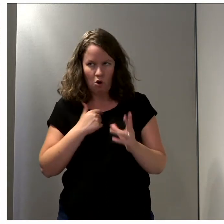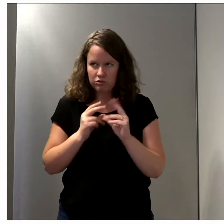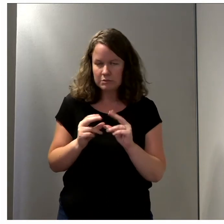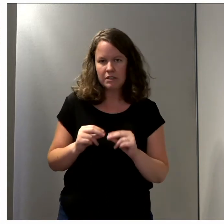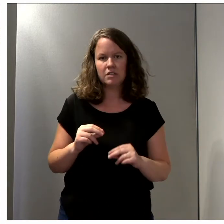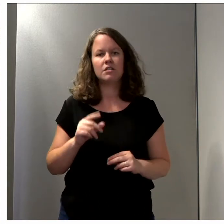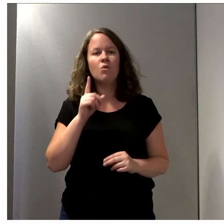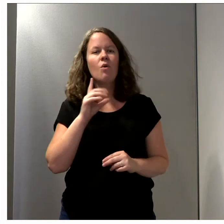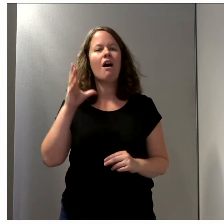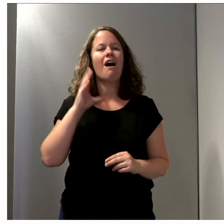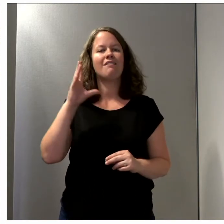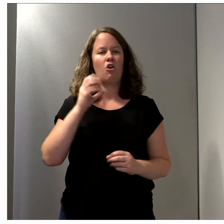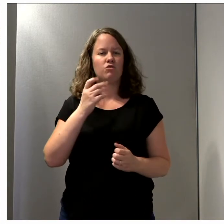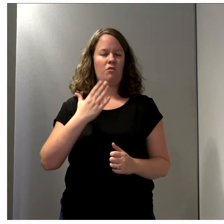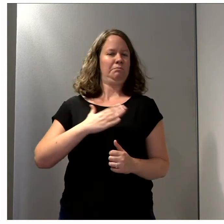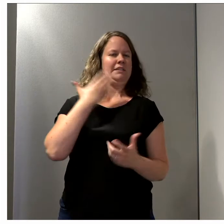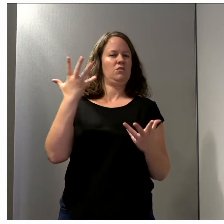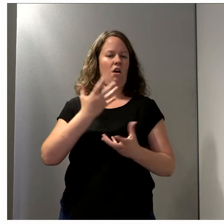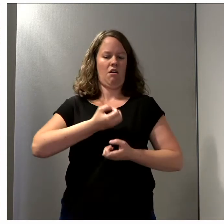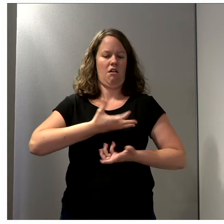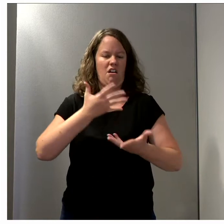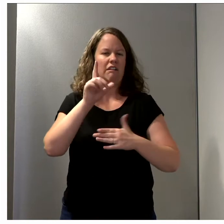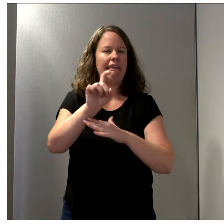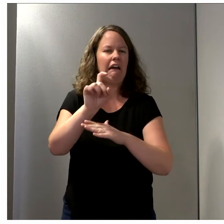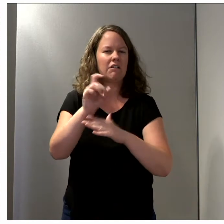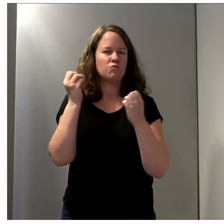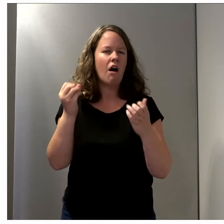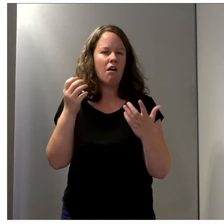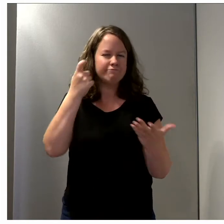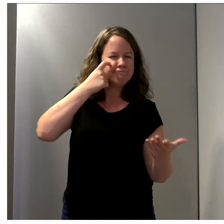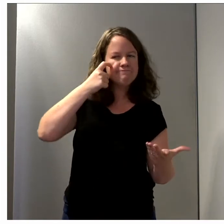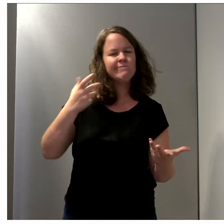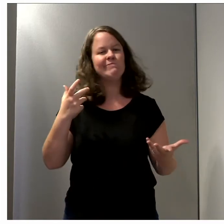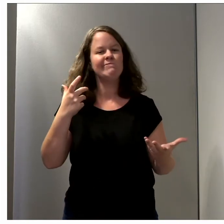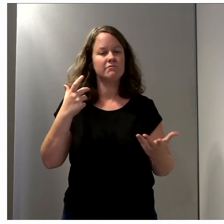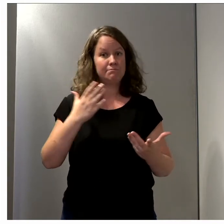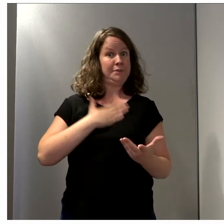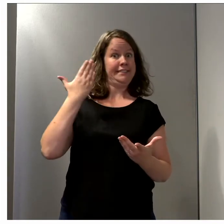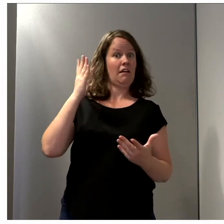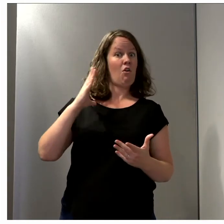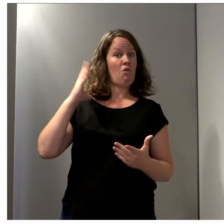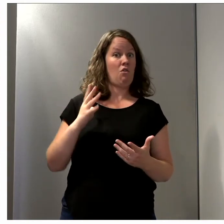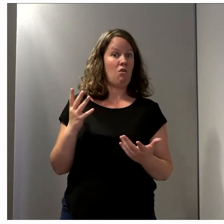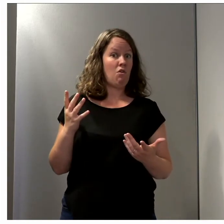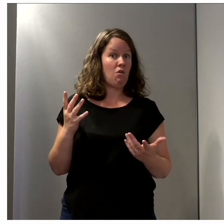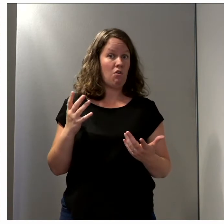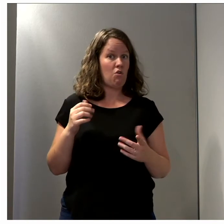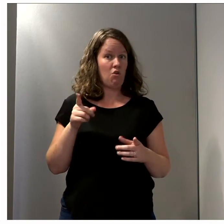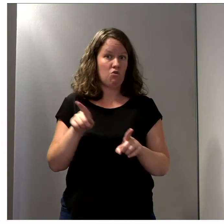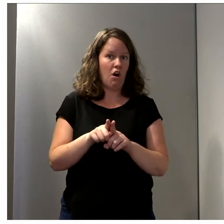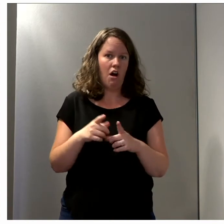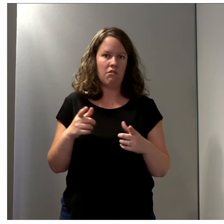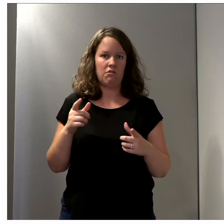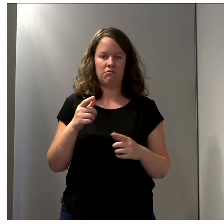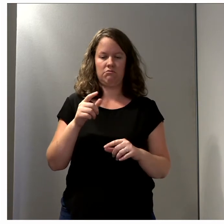et pas m'exprimer sous forme de reproche que j'avais tendance avant à toujours m'exprimer un peu comme reproche que